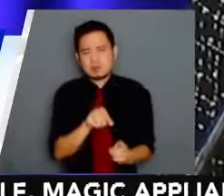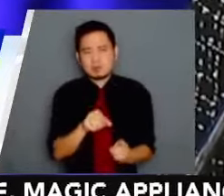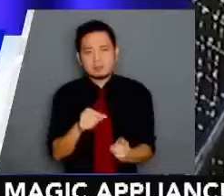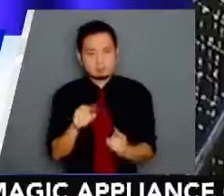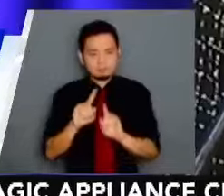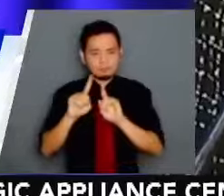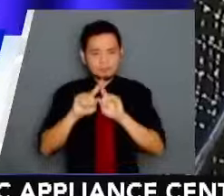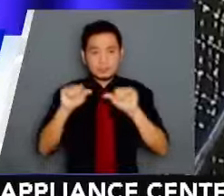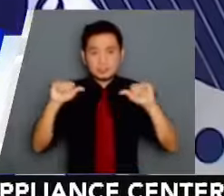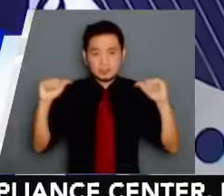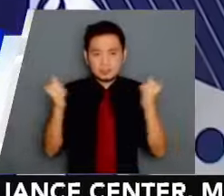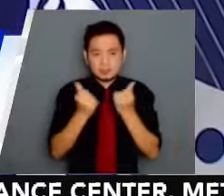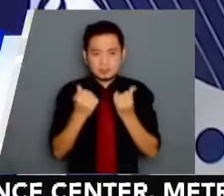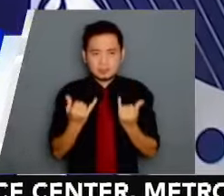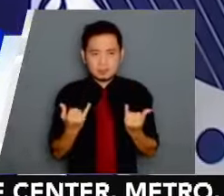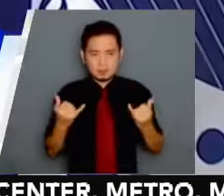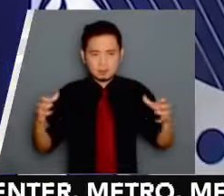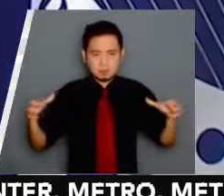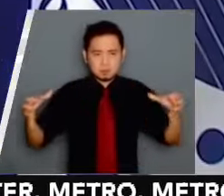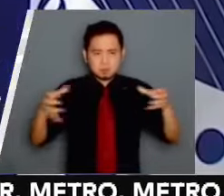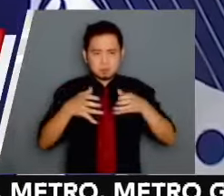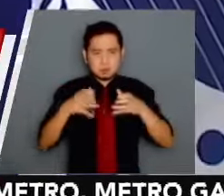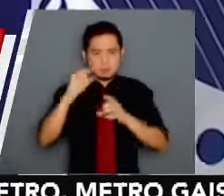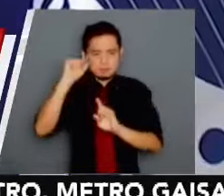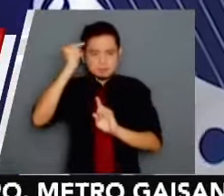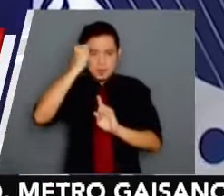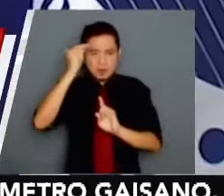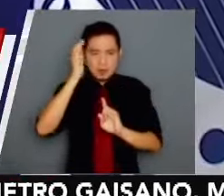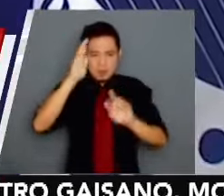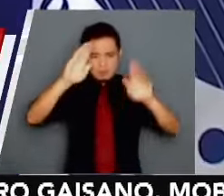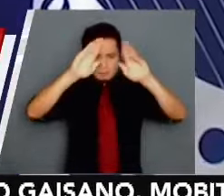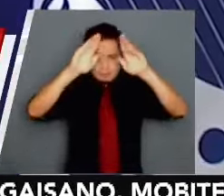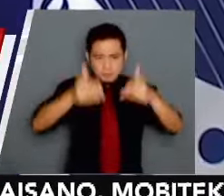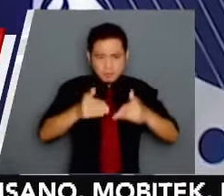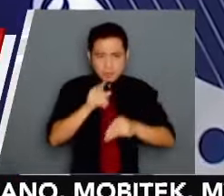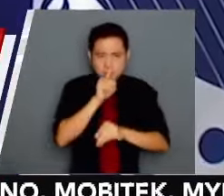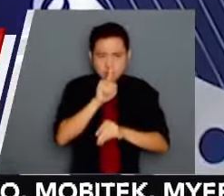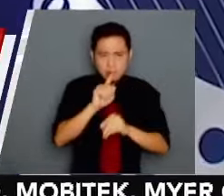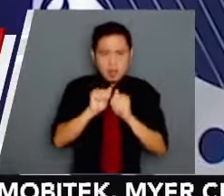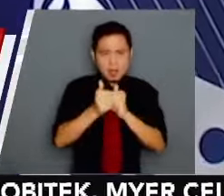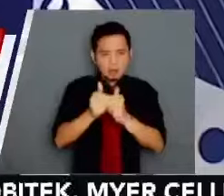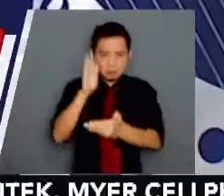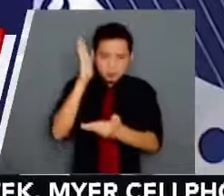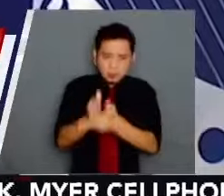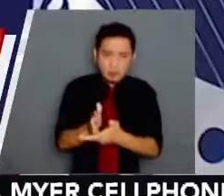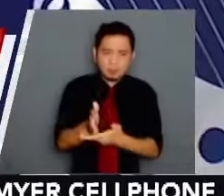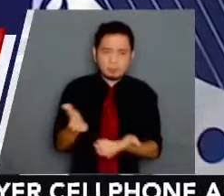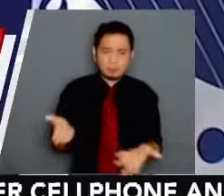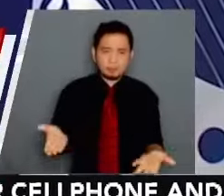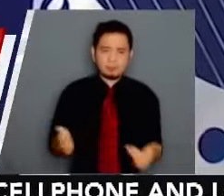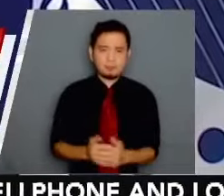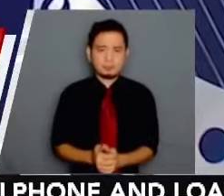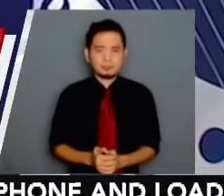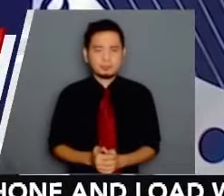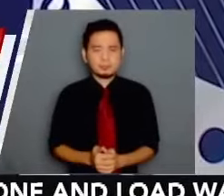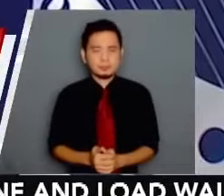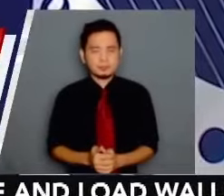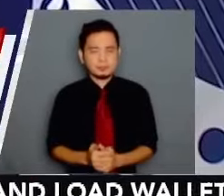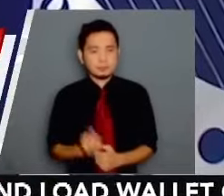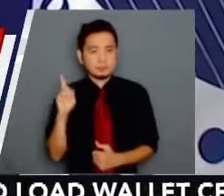na ng lakas ng gobyerno klaro po yung naging direksyon ni Presidente no ang sa kanya protect the child